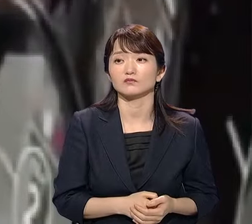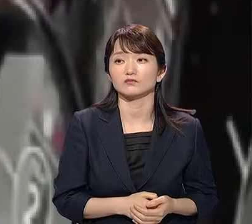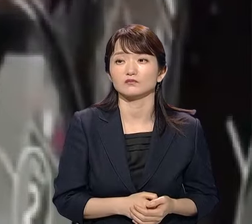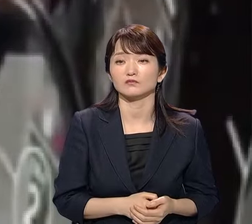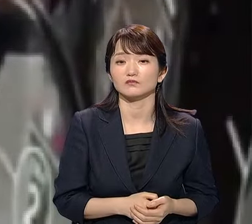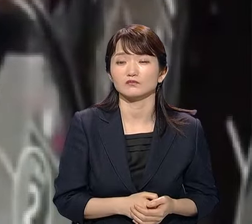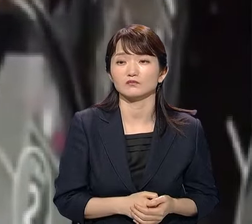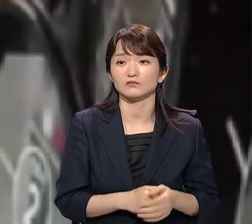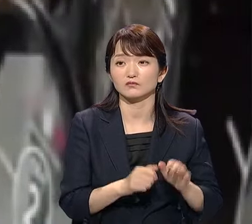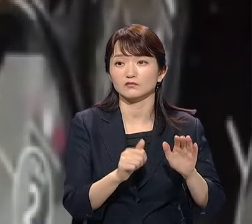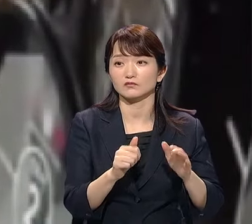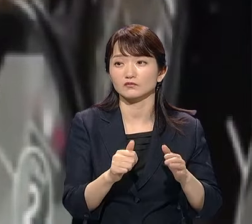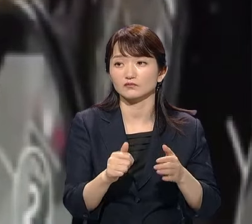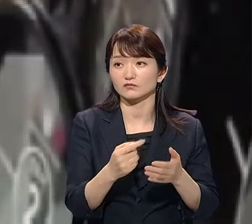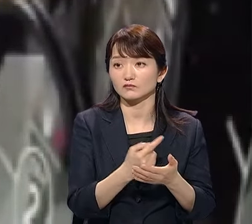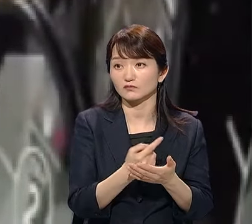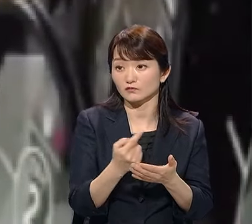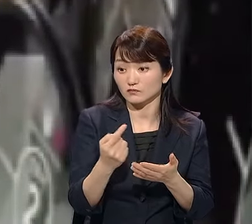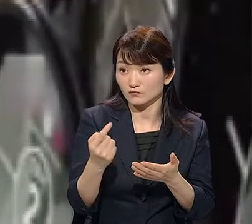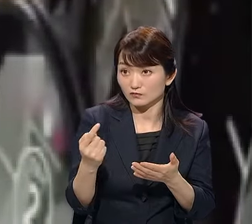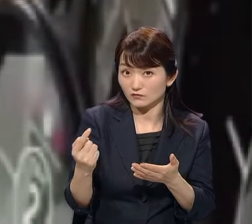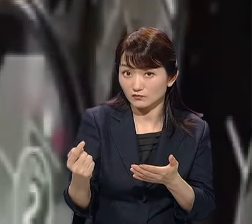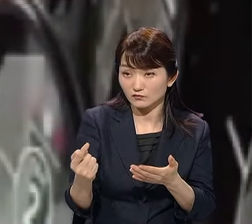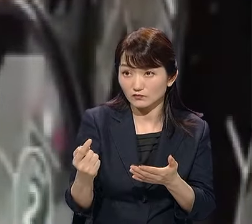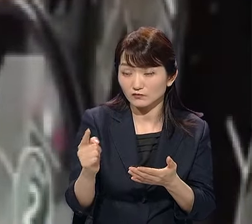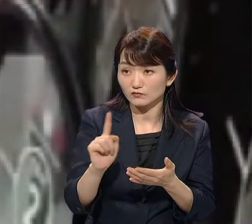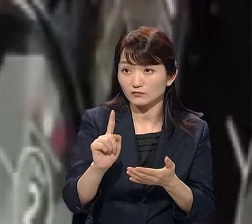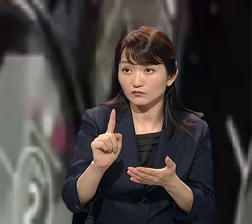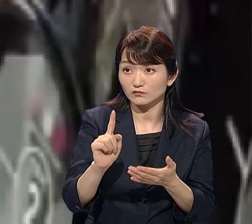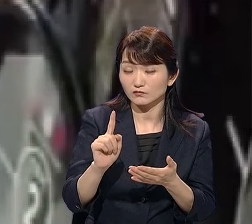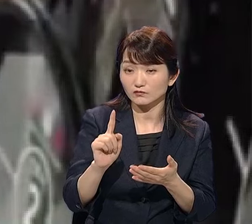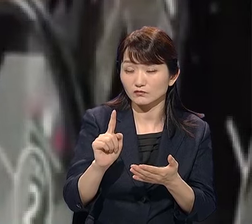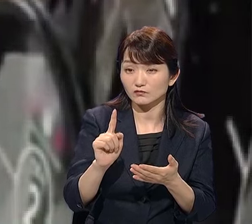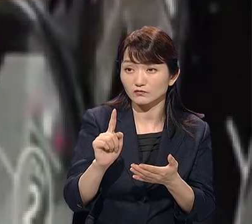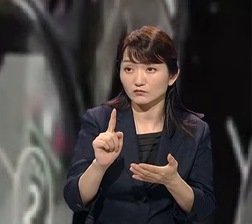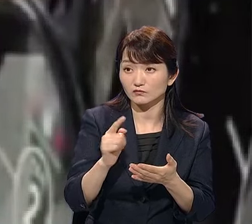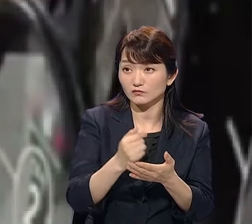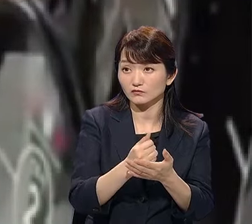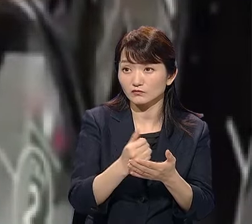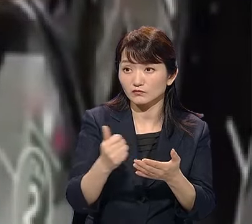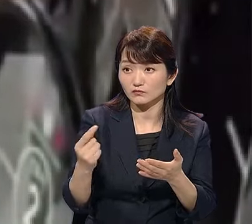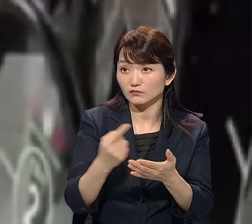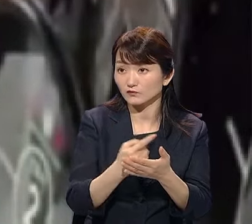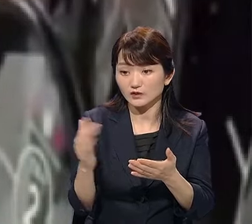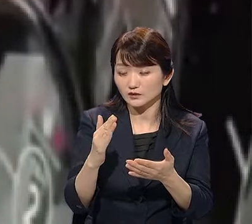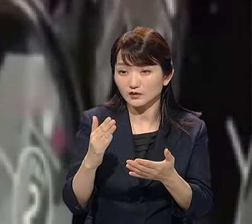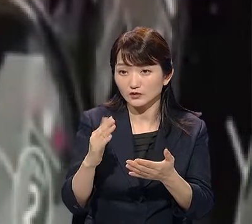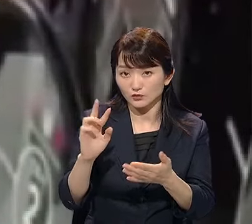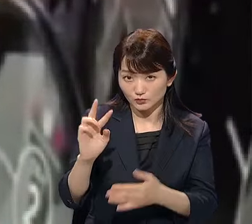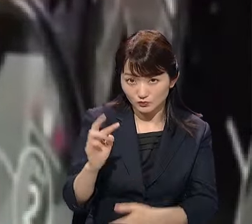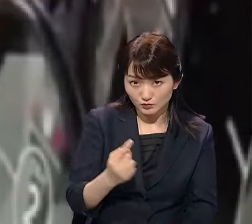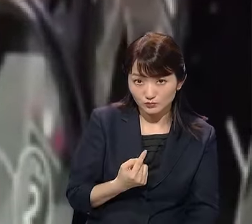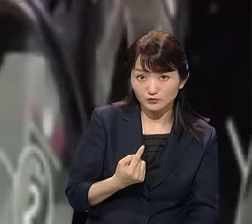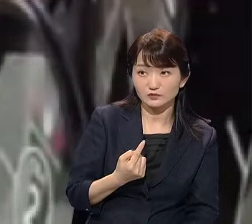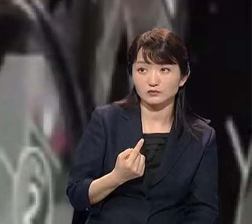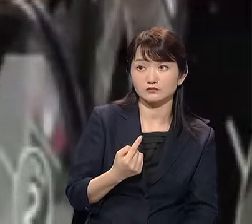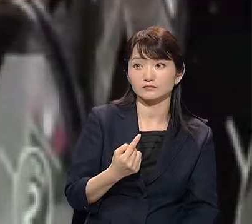여긴 글렀네 하고 나가는 듯 하더니, 나가려고 하더니, 다시, 슬금슬금 백스텝을